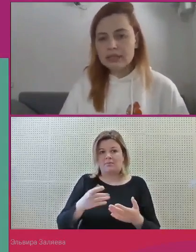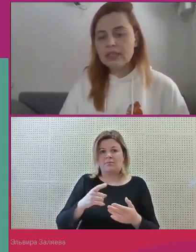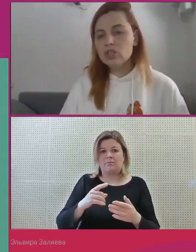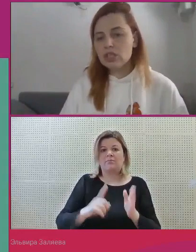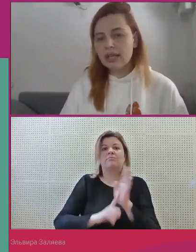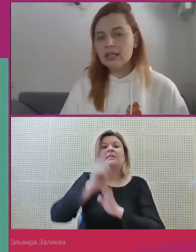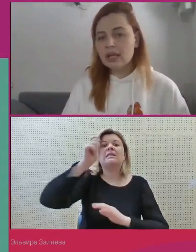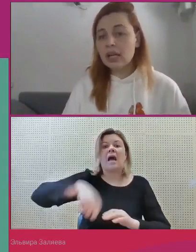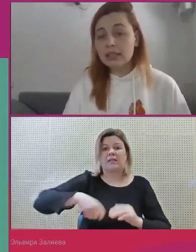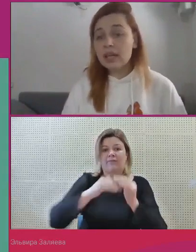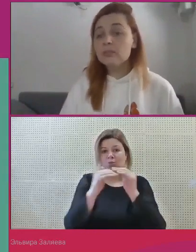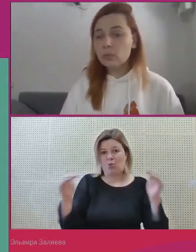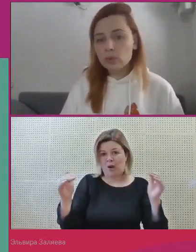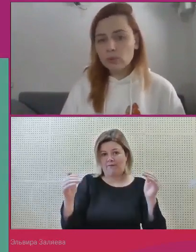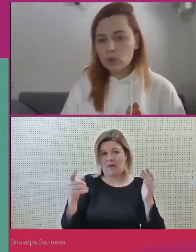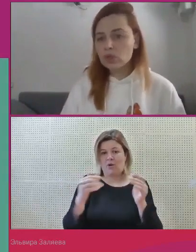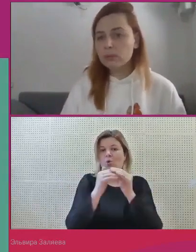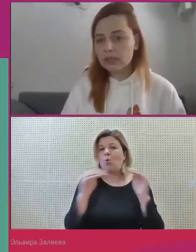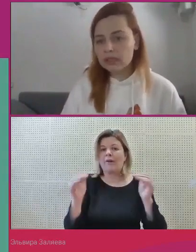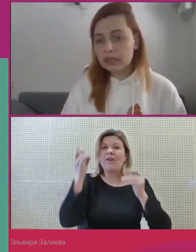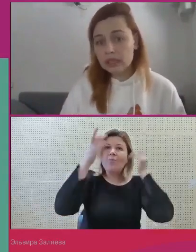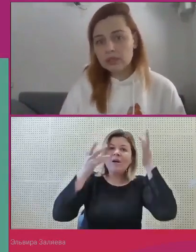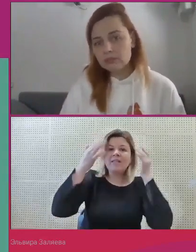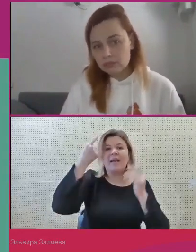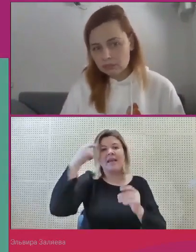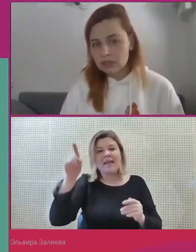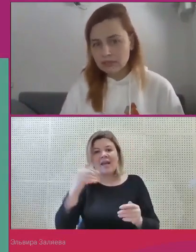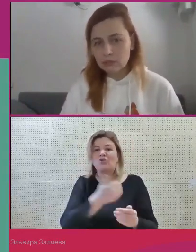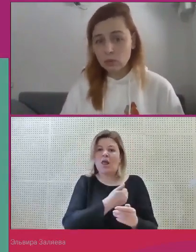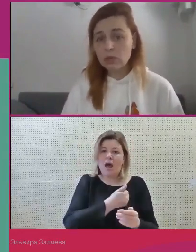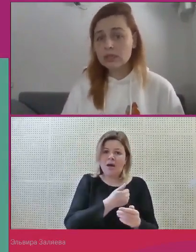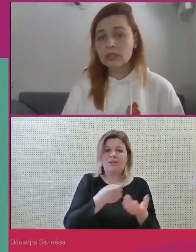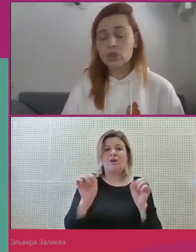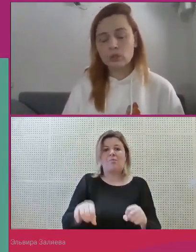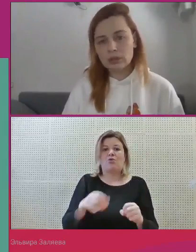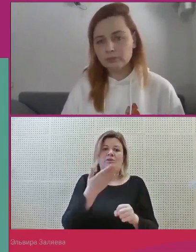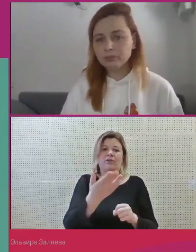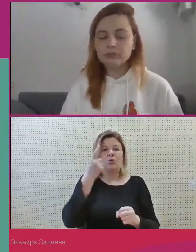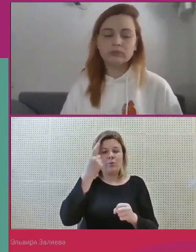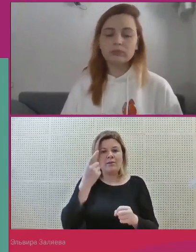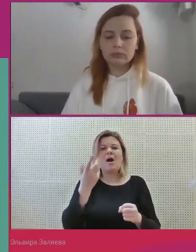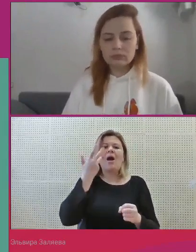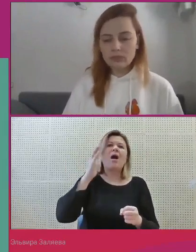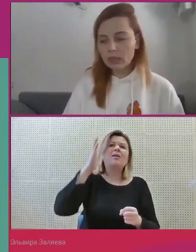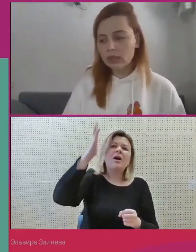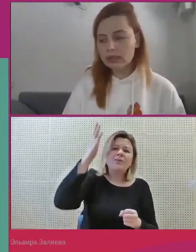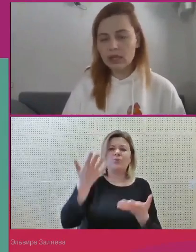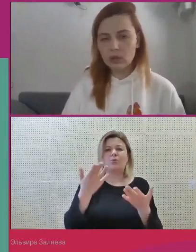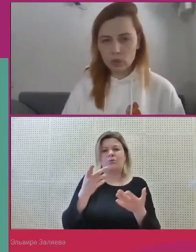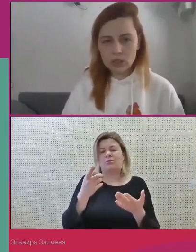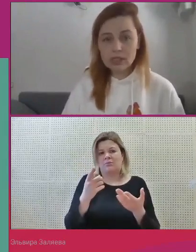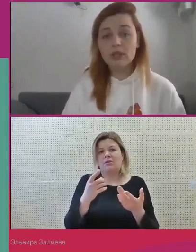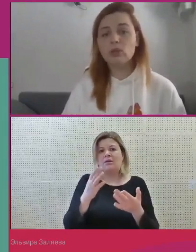мыслей, там, идей и желаний, да, когда-нибудь, может быть, или совсем скоро сделать что-то.